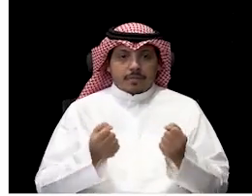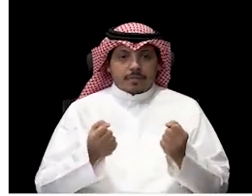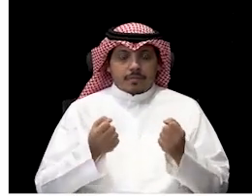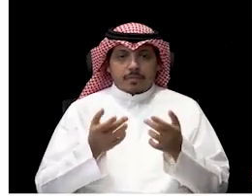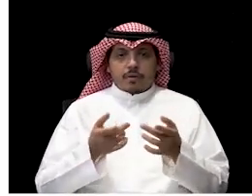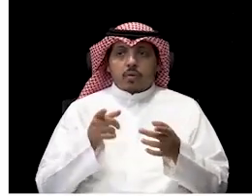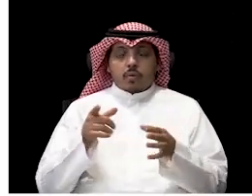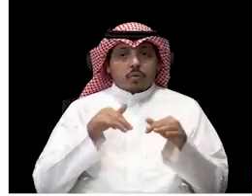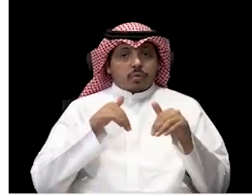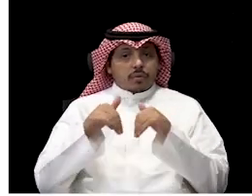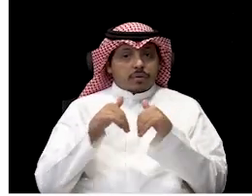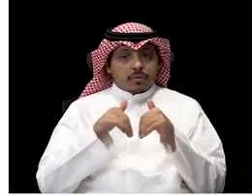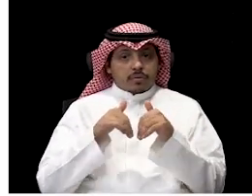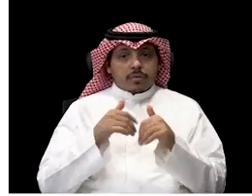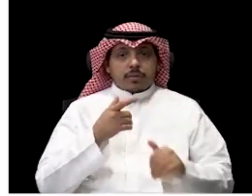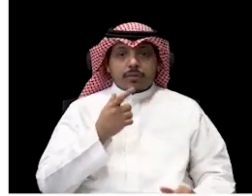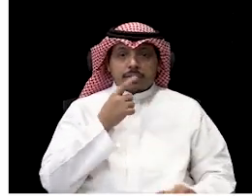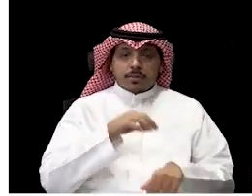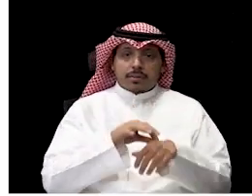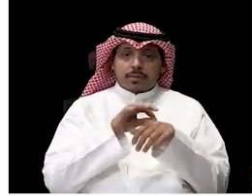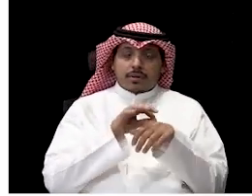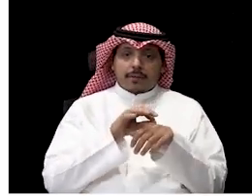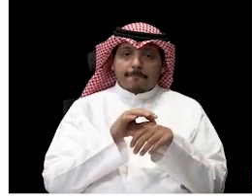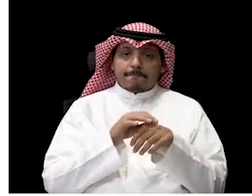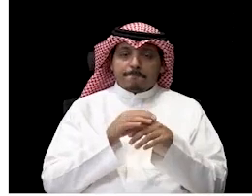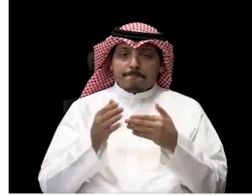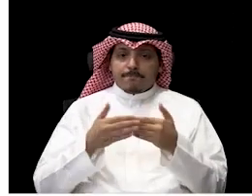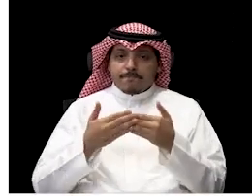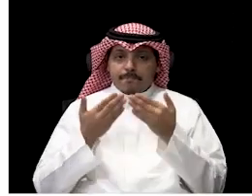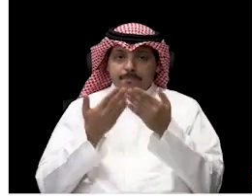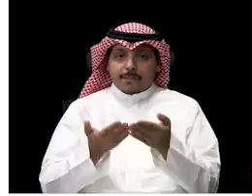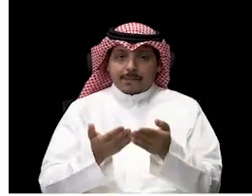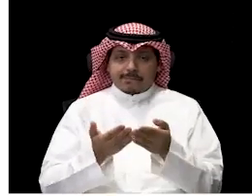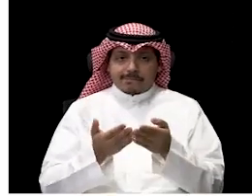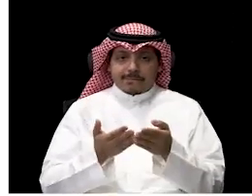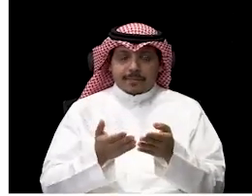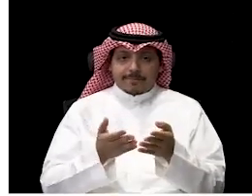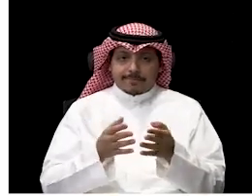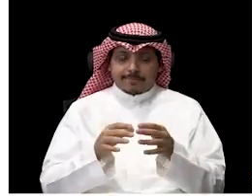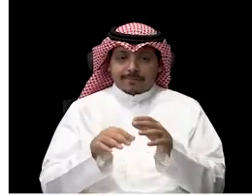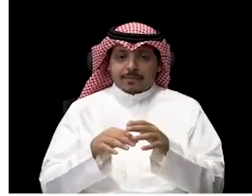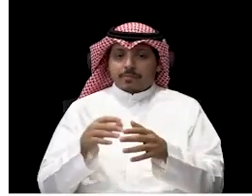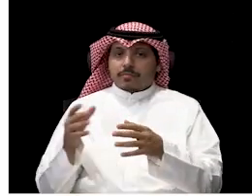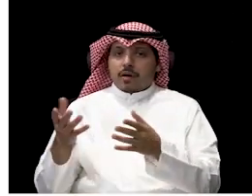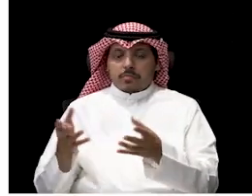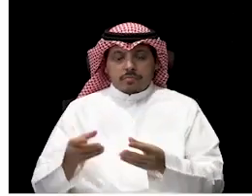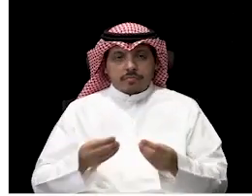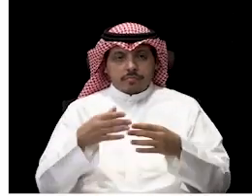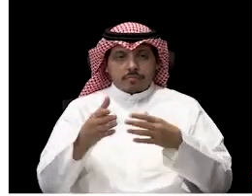هو نشاط إنساني للحصول على السلع أو الخدمات من المواد الخام أو